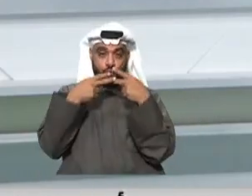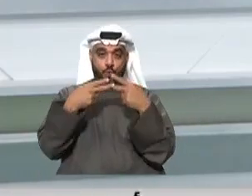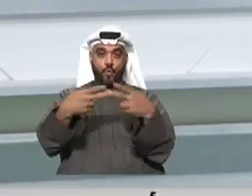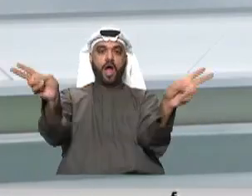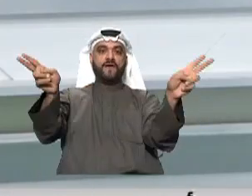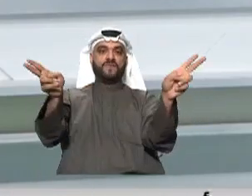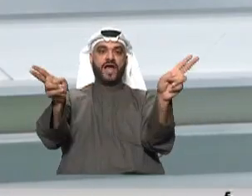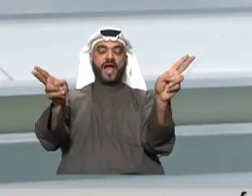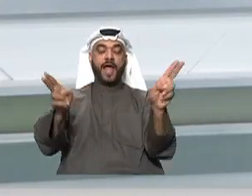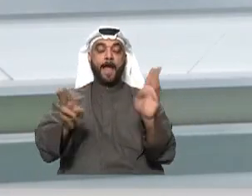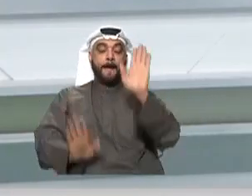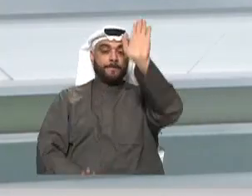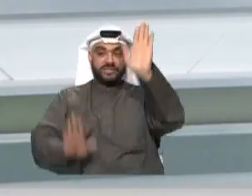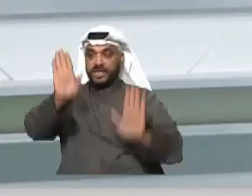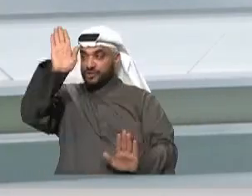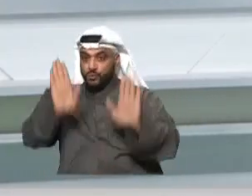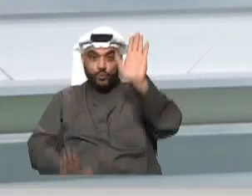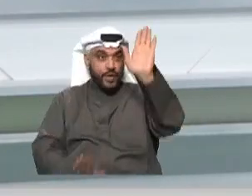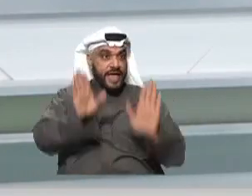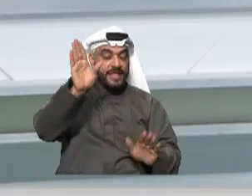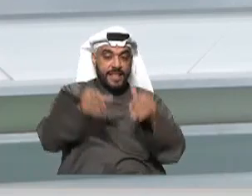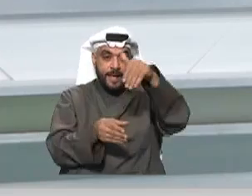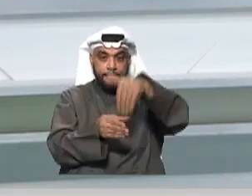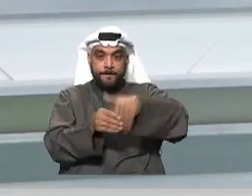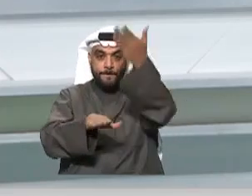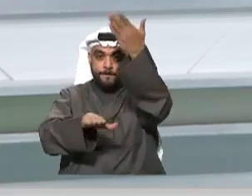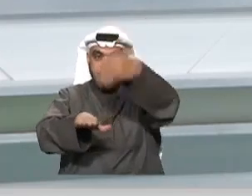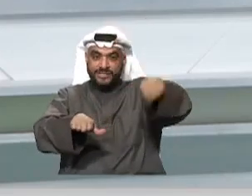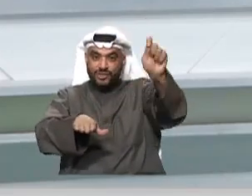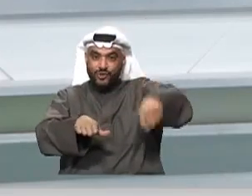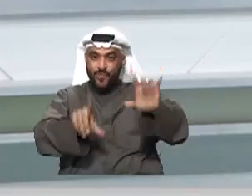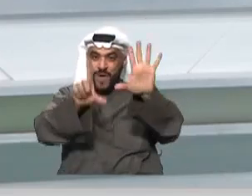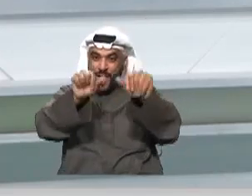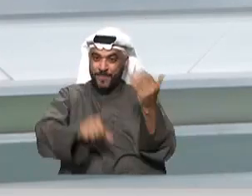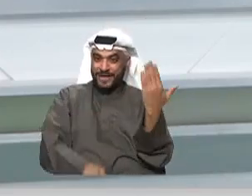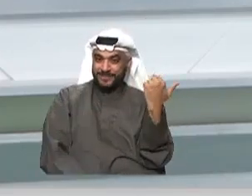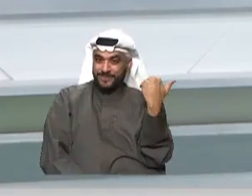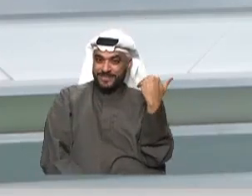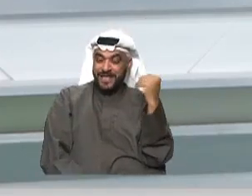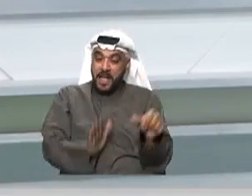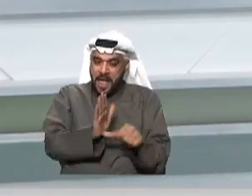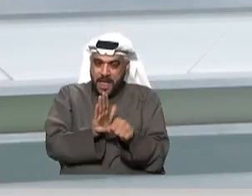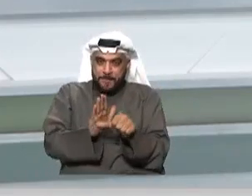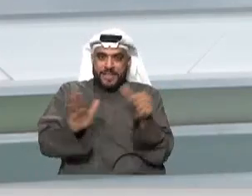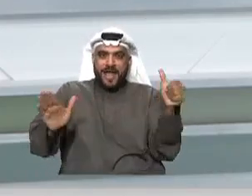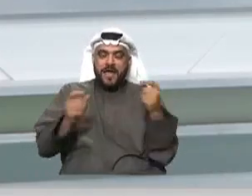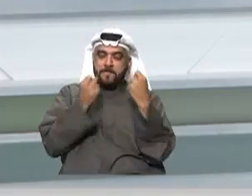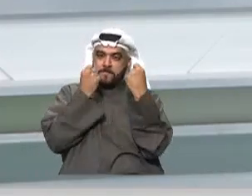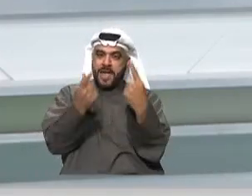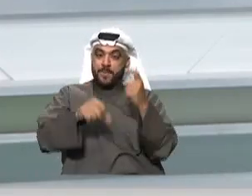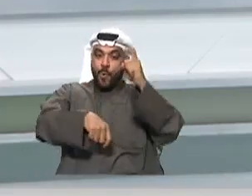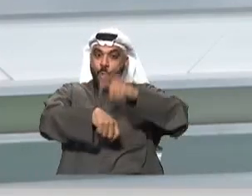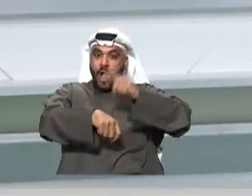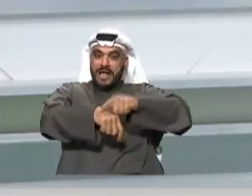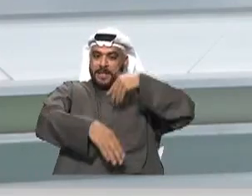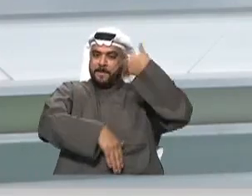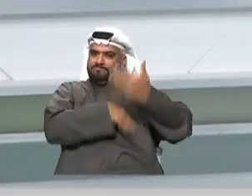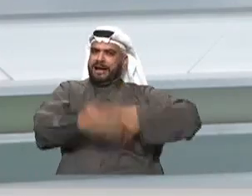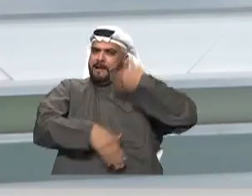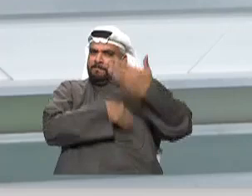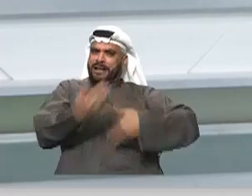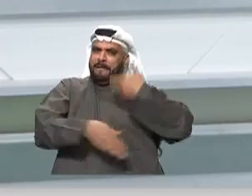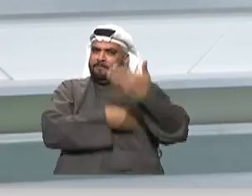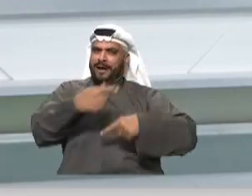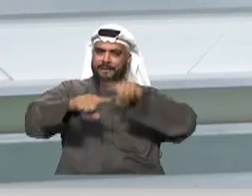مجلس الامه الكويتيه في المداوله الاولى قبل اسبوعين هو بدايه لمعالجه الازمه الاسكانيه في البلاد